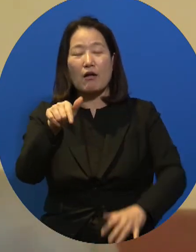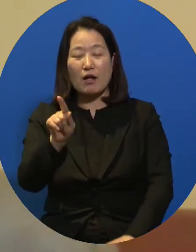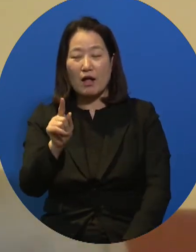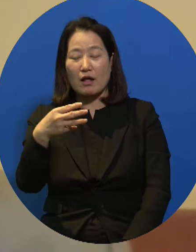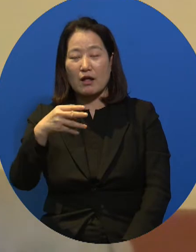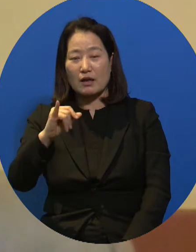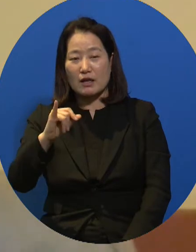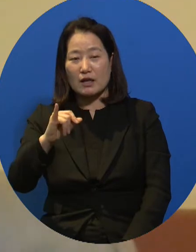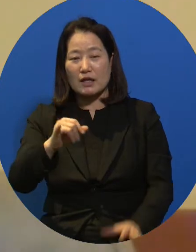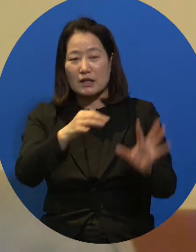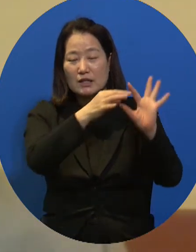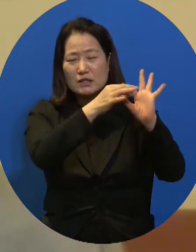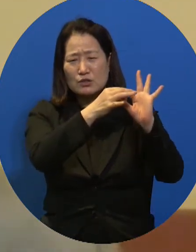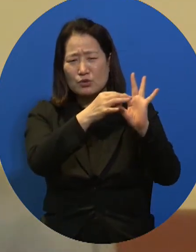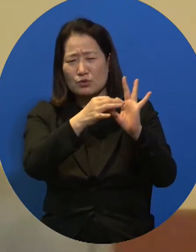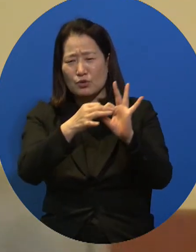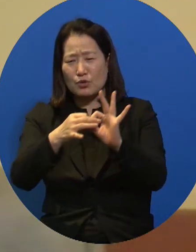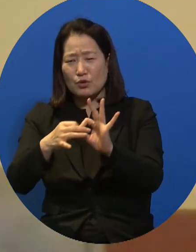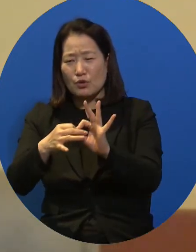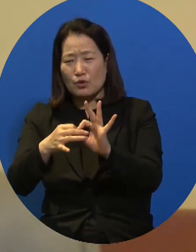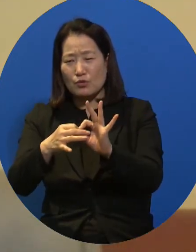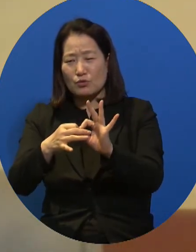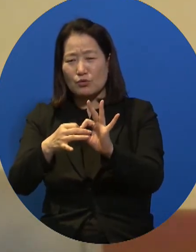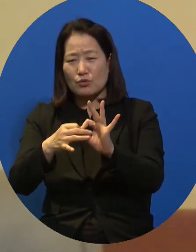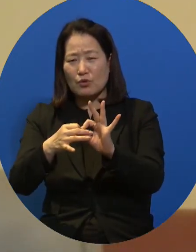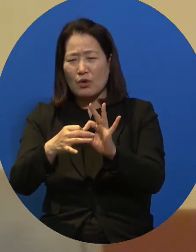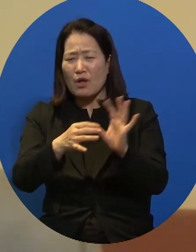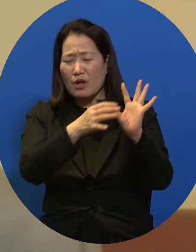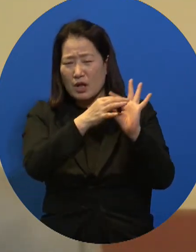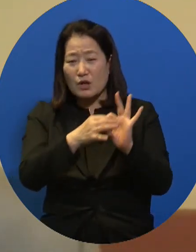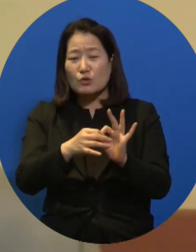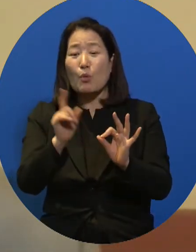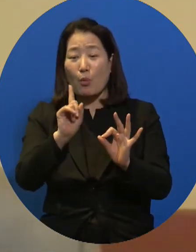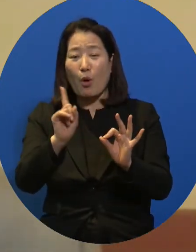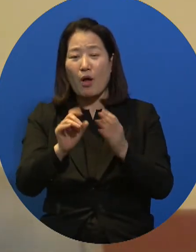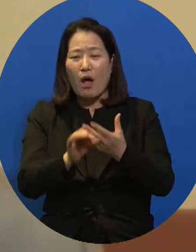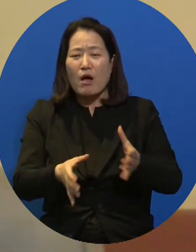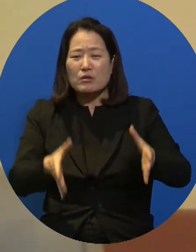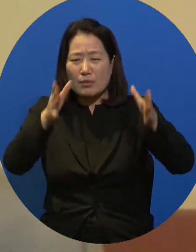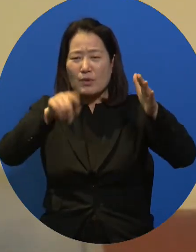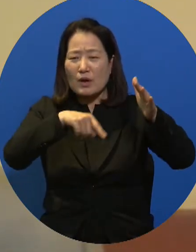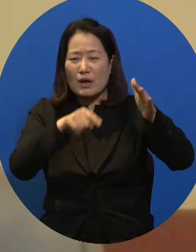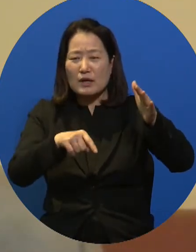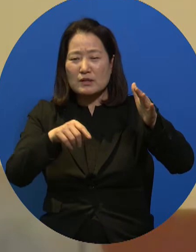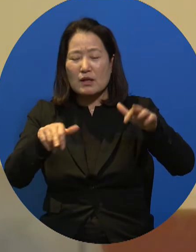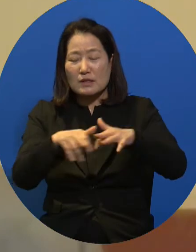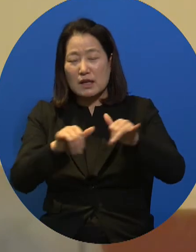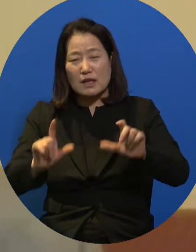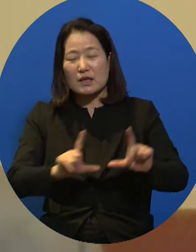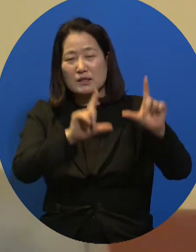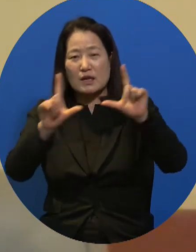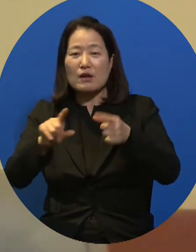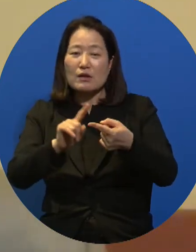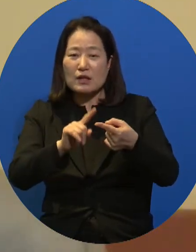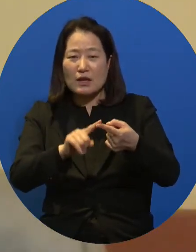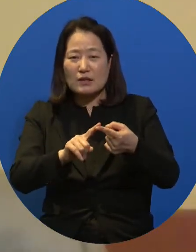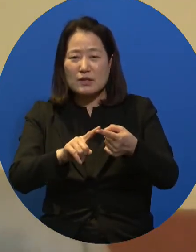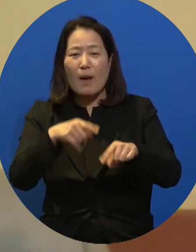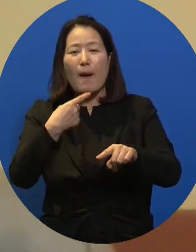지속적인 아주 높은 수준의 시설화를 문제 삼았습니다. 계속해서 이를 비판을 했는데요.